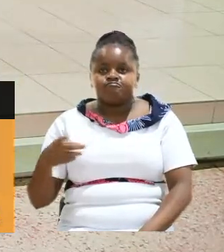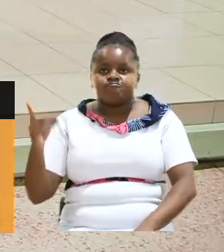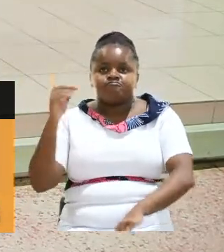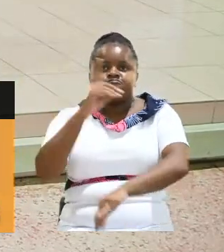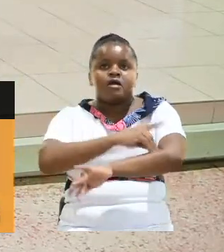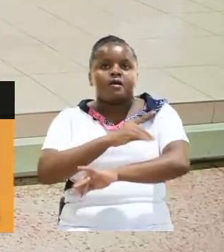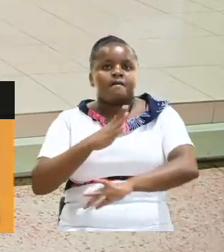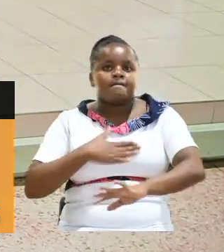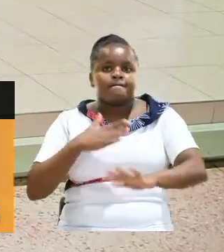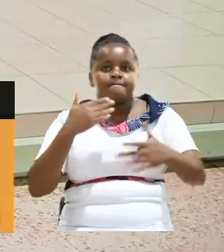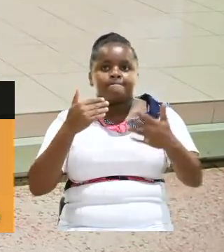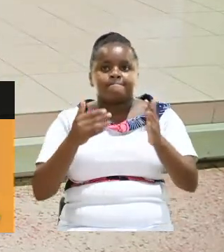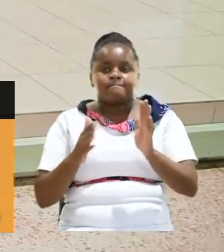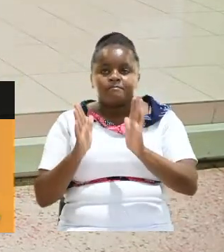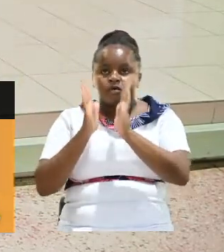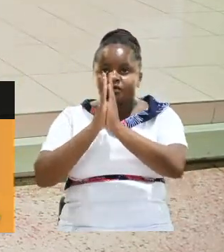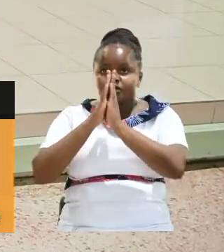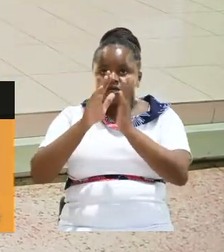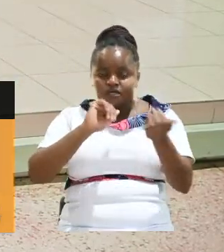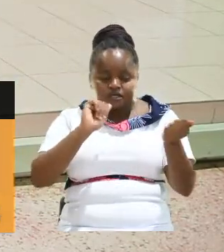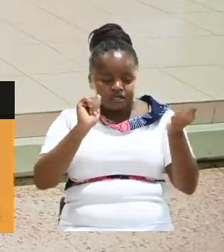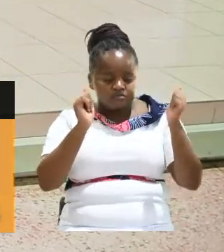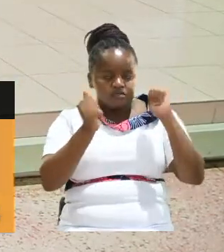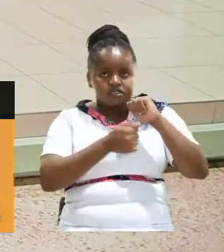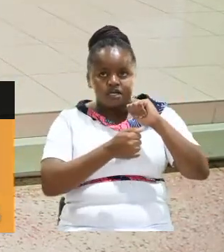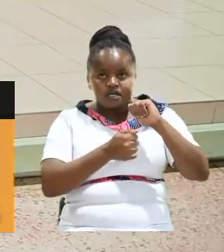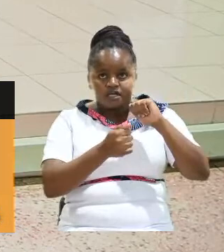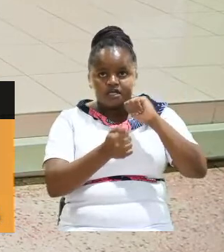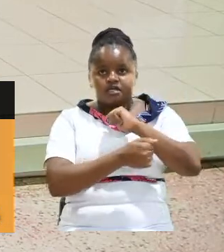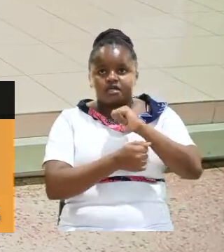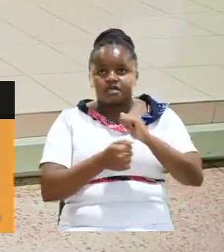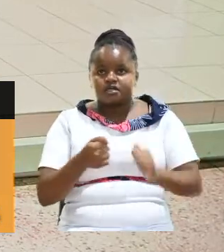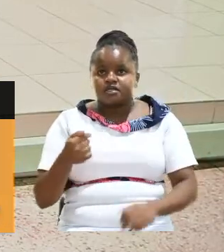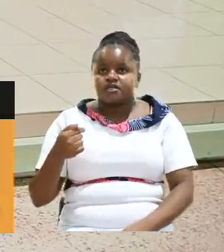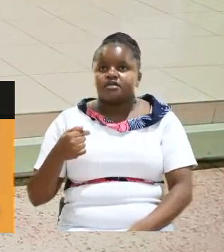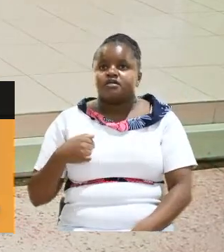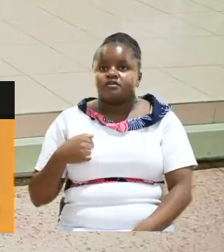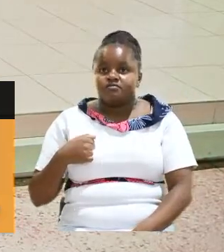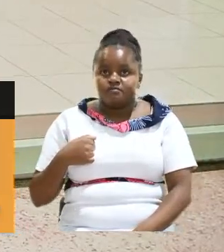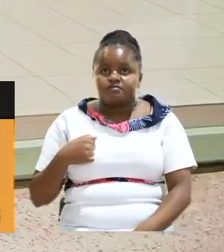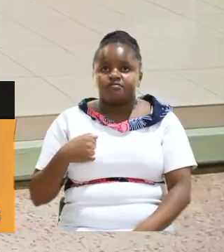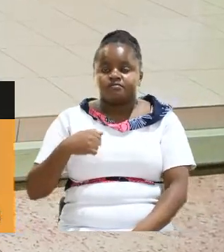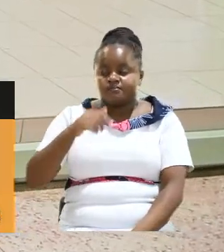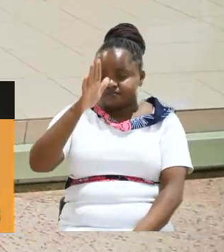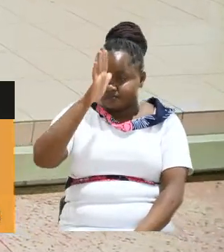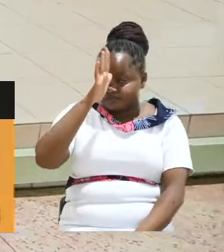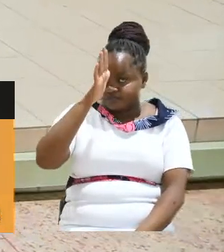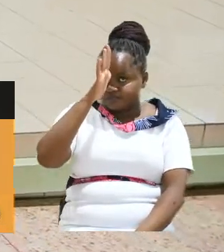zimefika. Ninaomba nirekebishe. Baba,